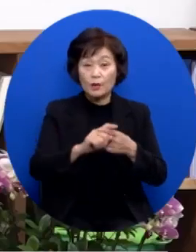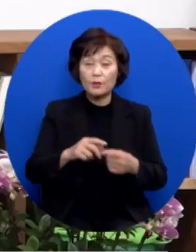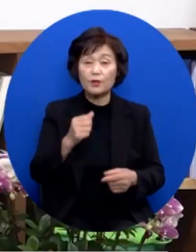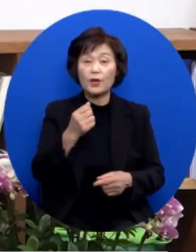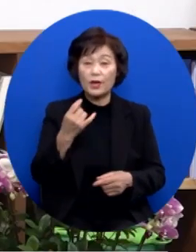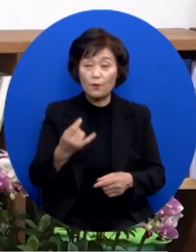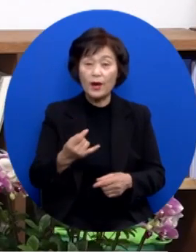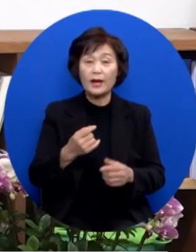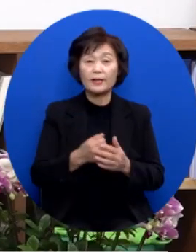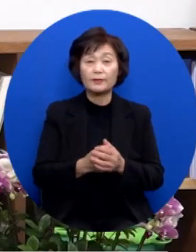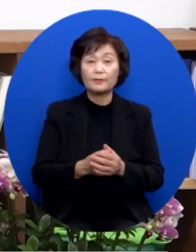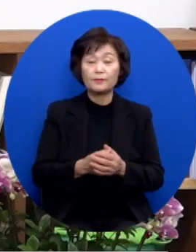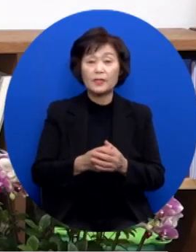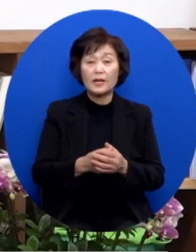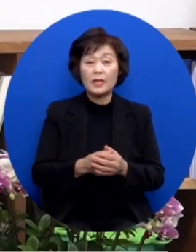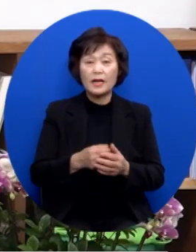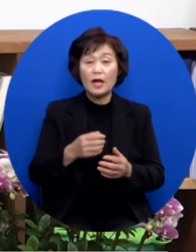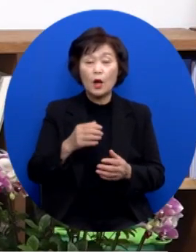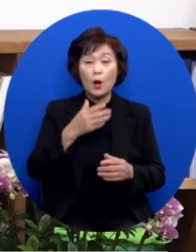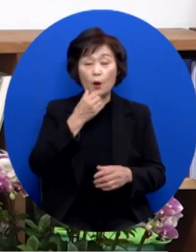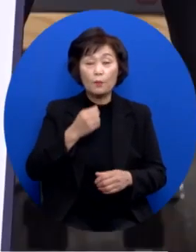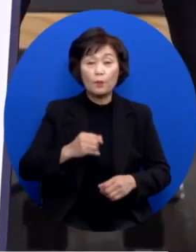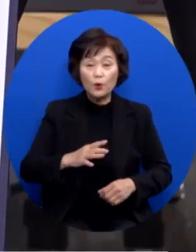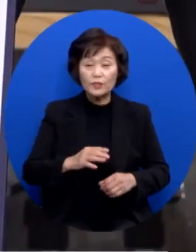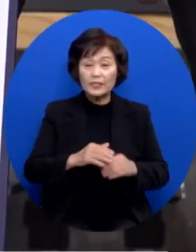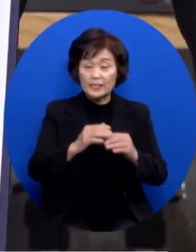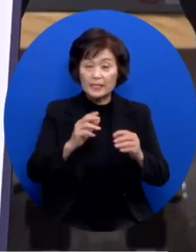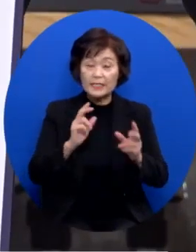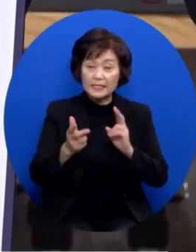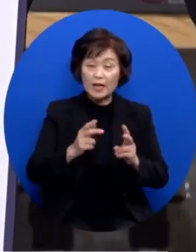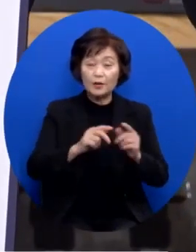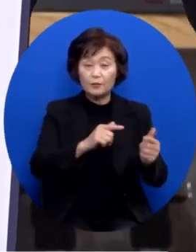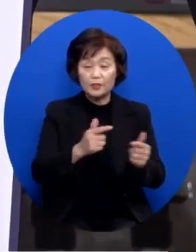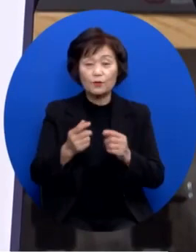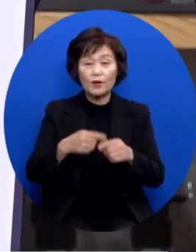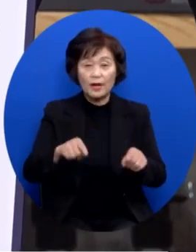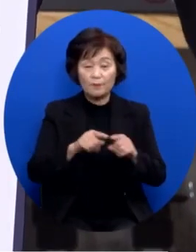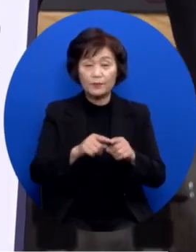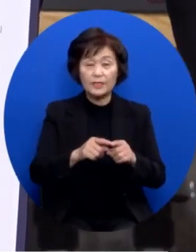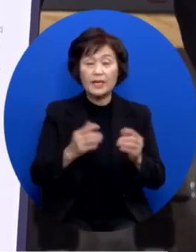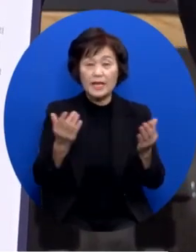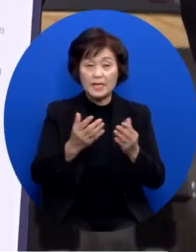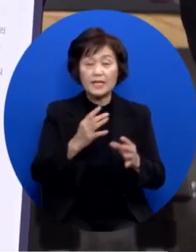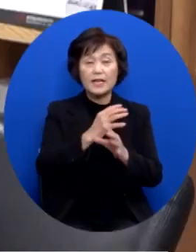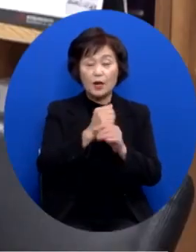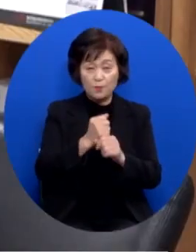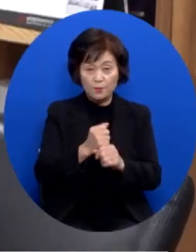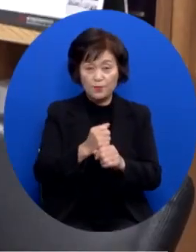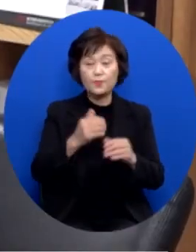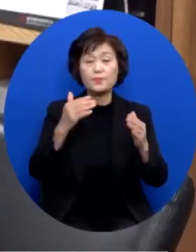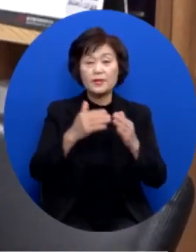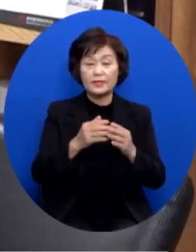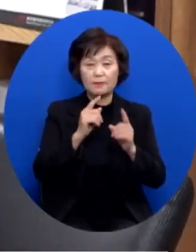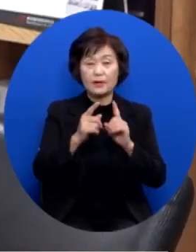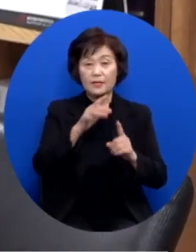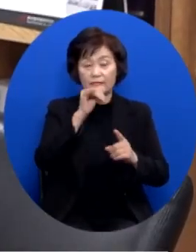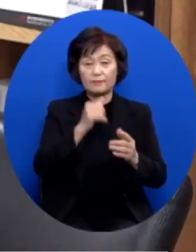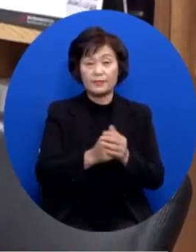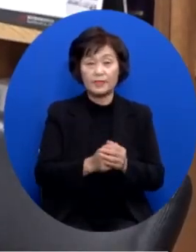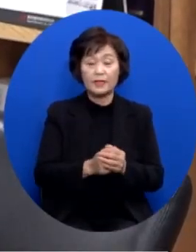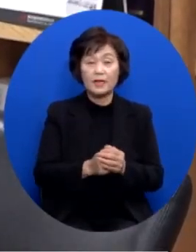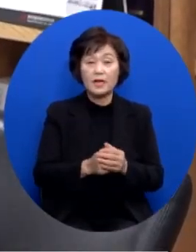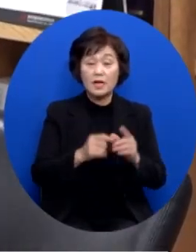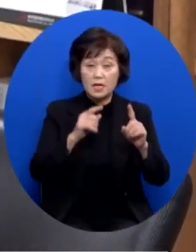제어스 복지 사업단 등과 업무 협약을 체결했다고 밝혔습니다 단체들은 이번 업무 협약을 통해 1인 세대 가정을